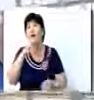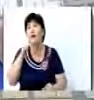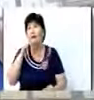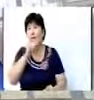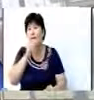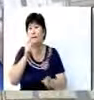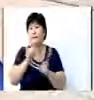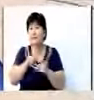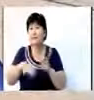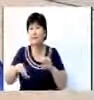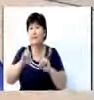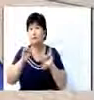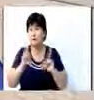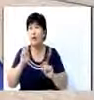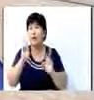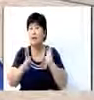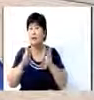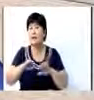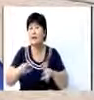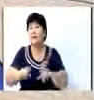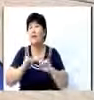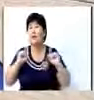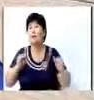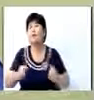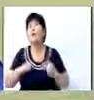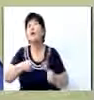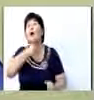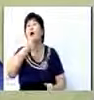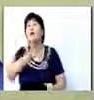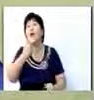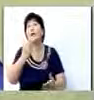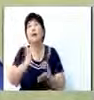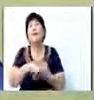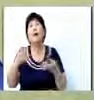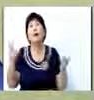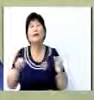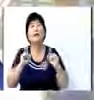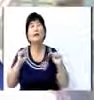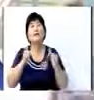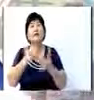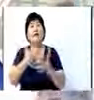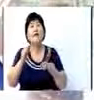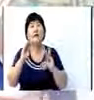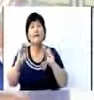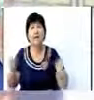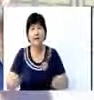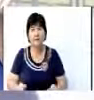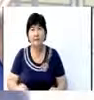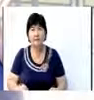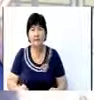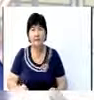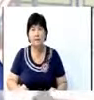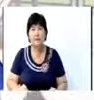каста вова на площадке могут вместить если заниматься спортом и взрослая для этого имеется необходимый спортивный инвентарь голос портала на